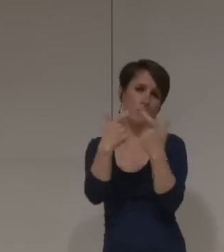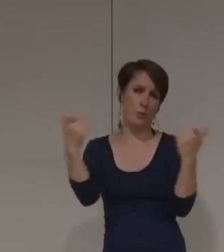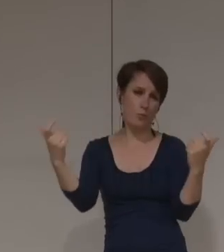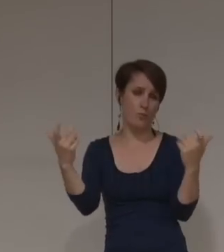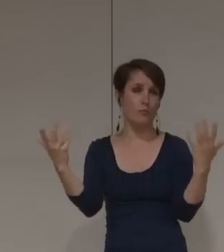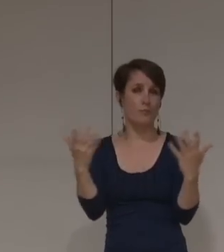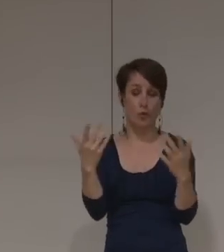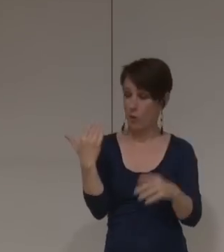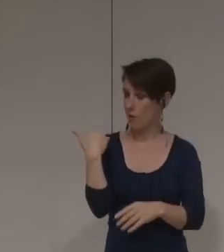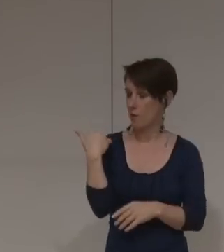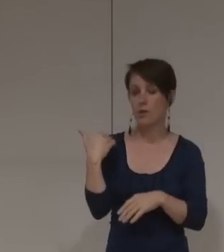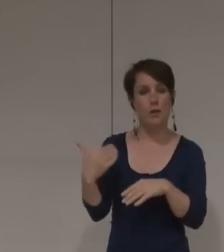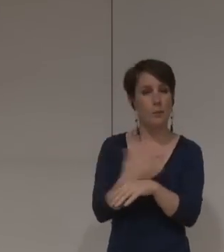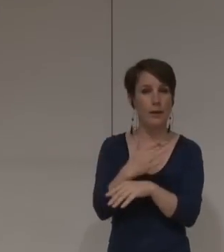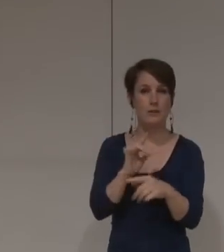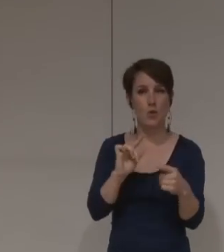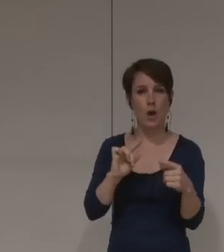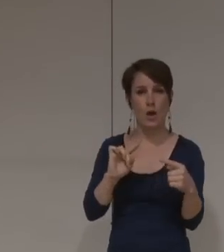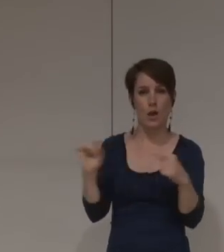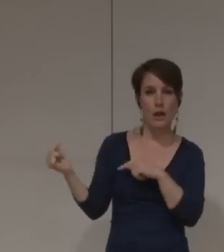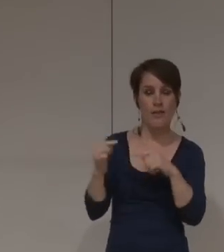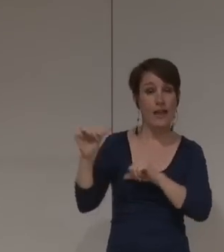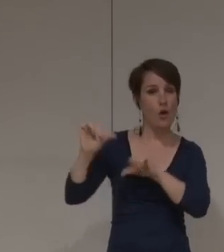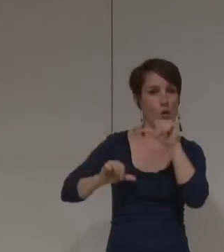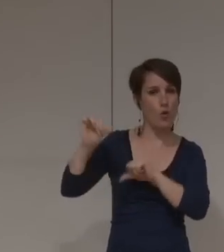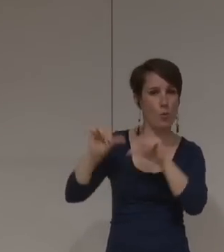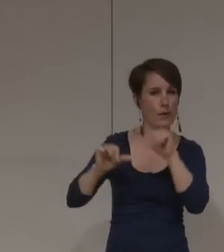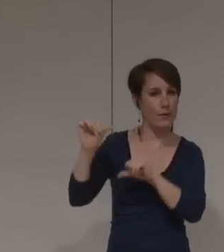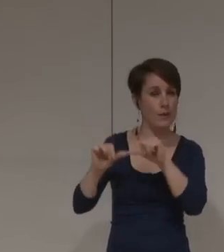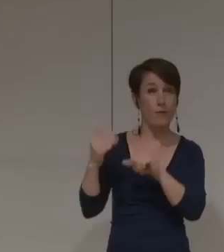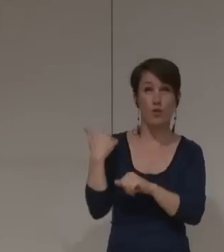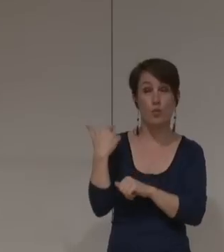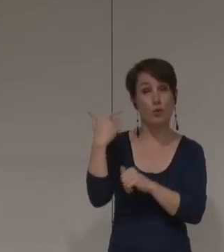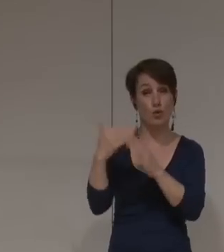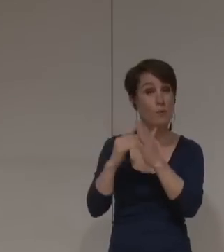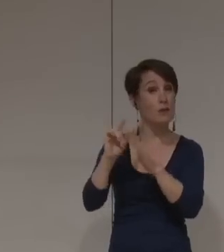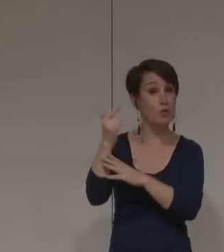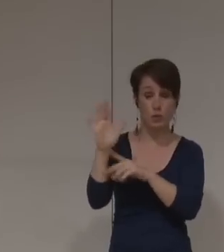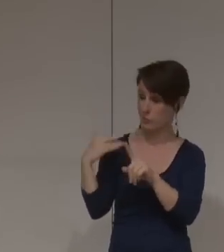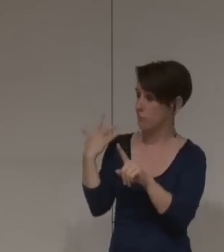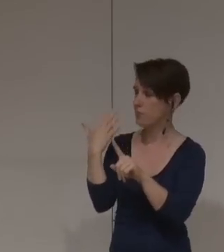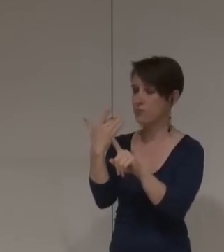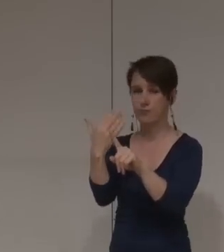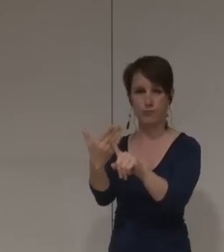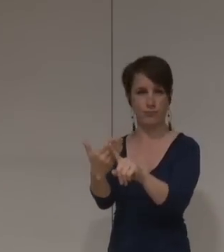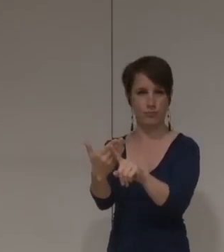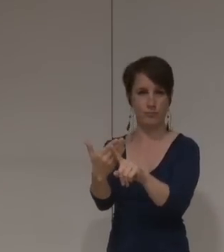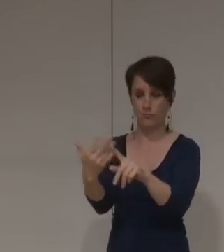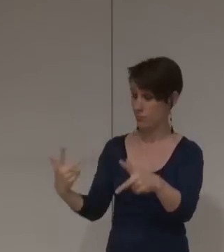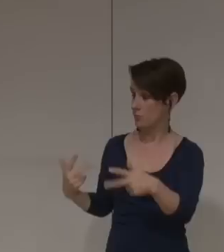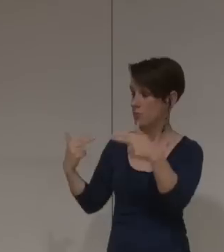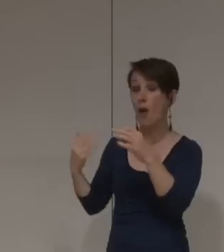de dialogue compétitif engagé par notre ville depuis 2012 a montré tout son